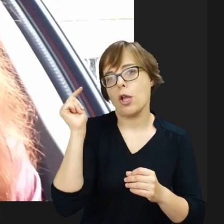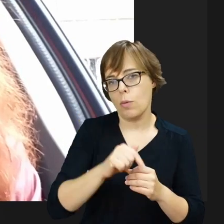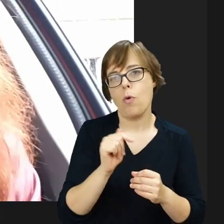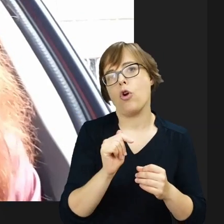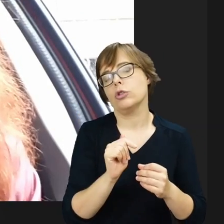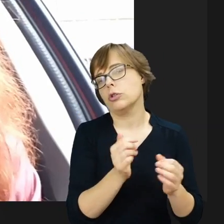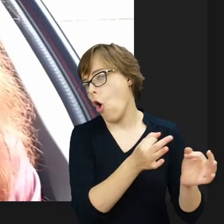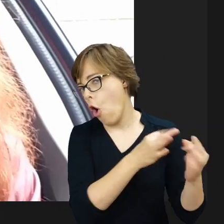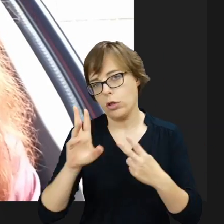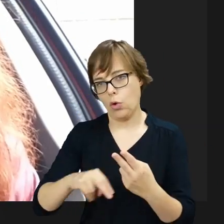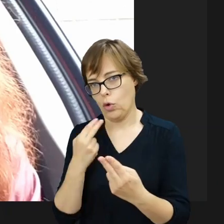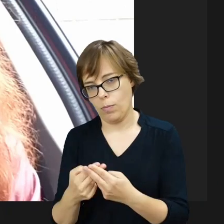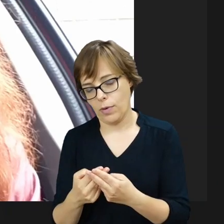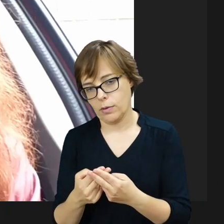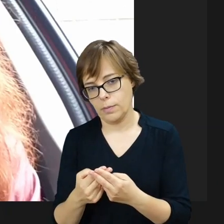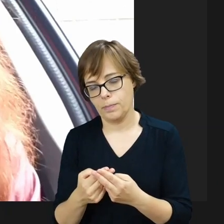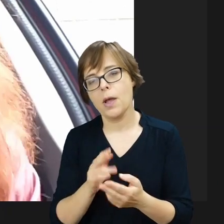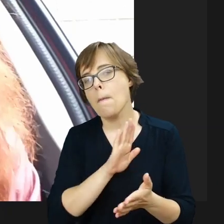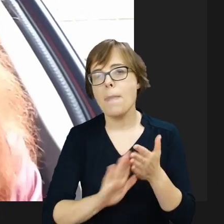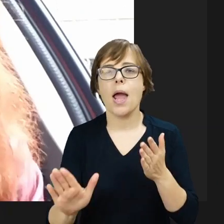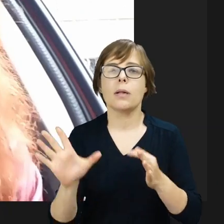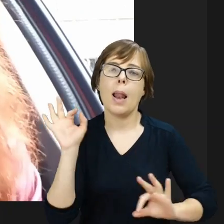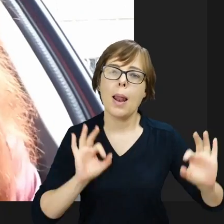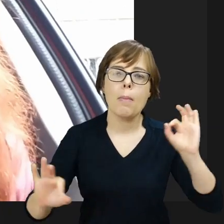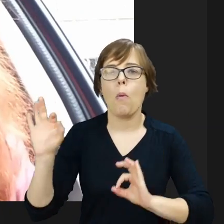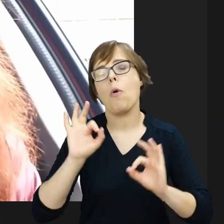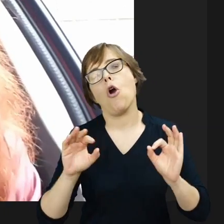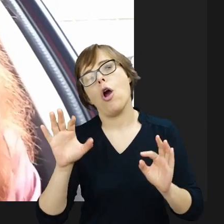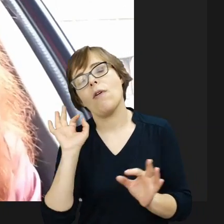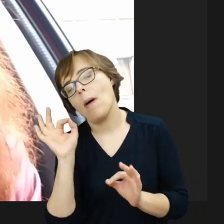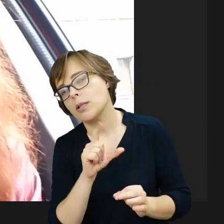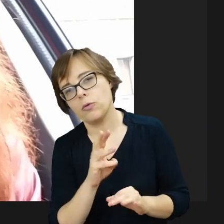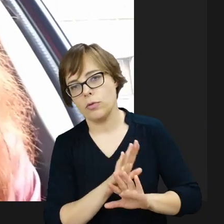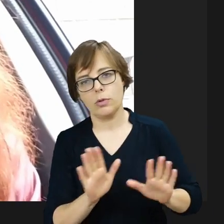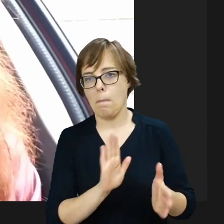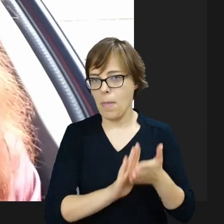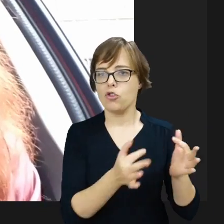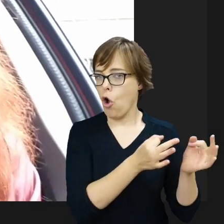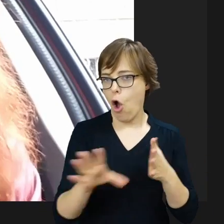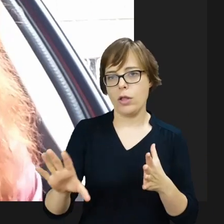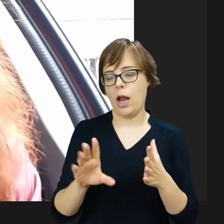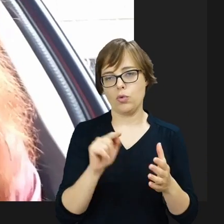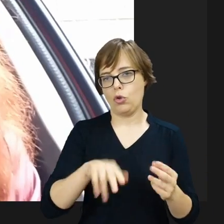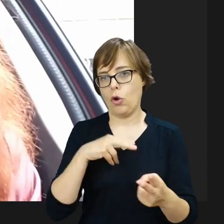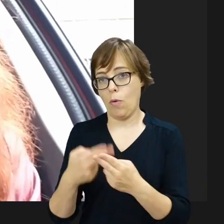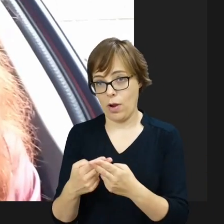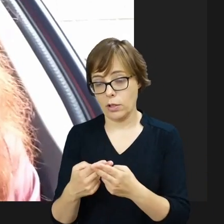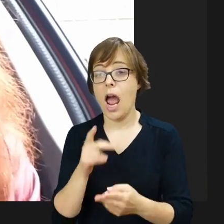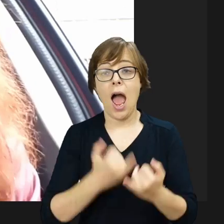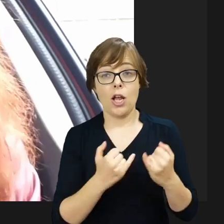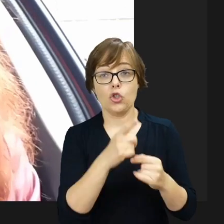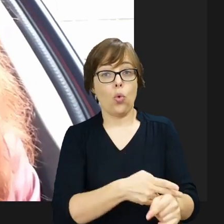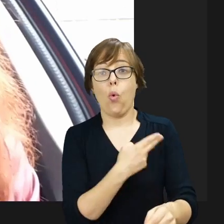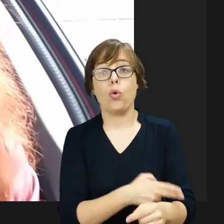wszystkich wybiegów typu informacja przetworzona i żeby po stronie urzędu leżało w takim razie udowodnienie, że ona